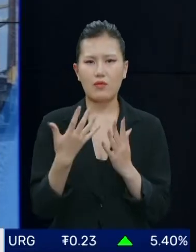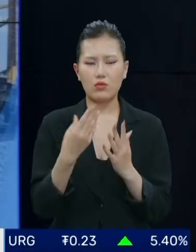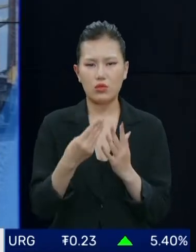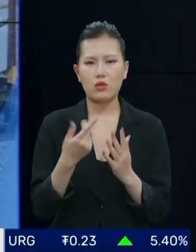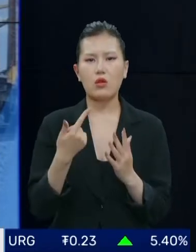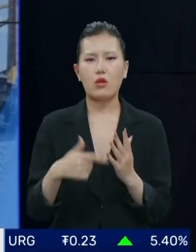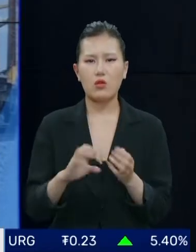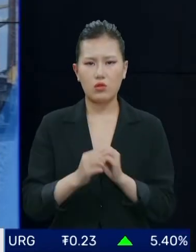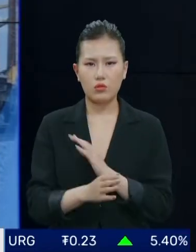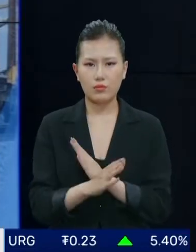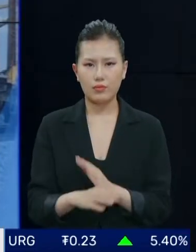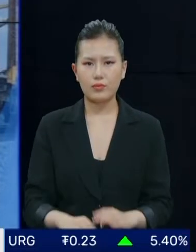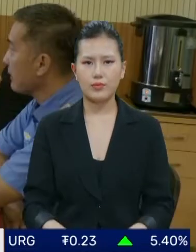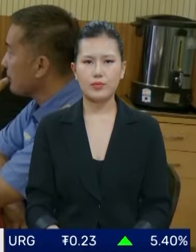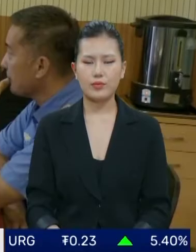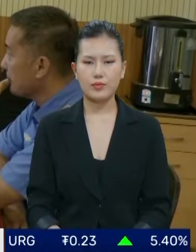хэллээ.